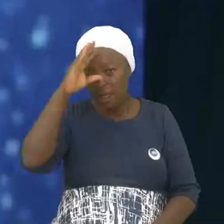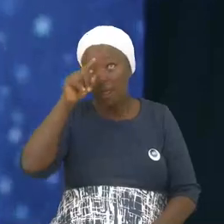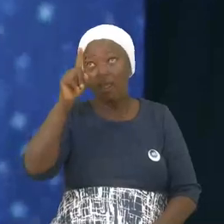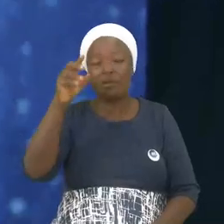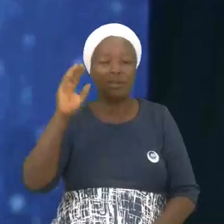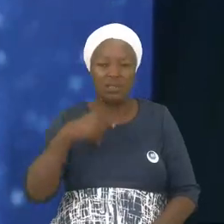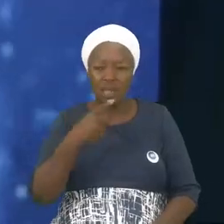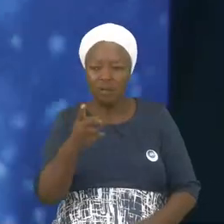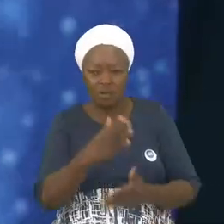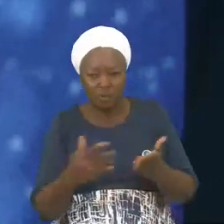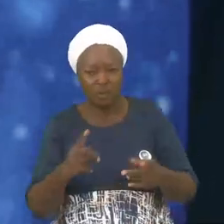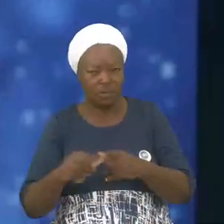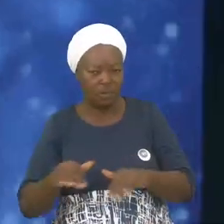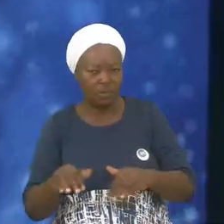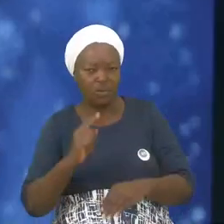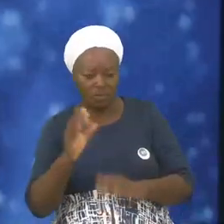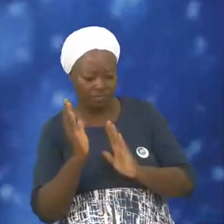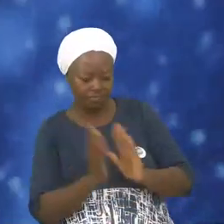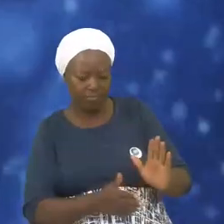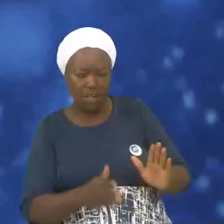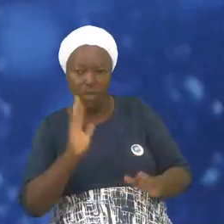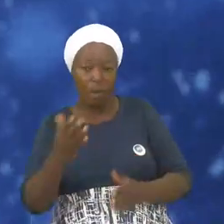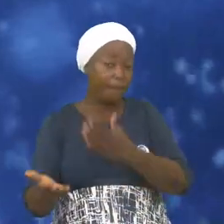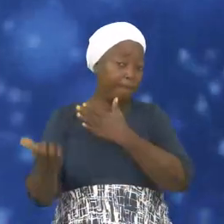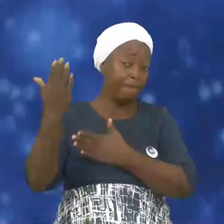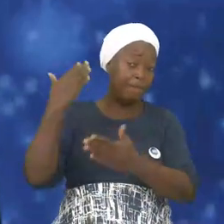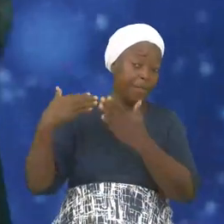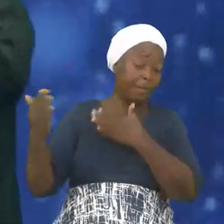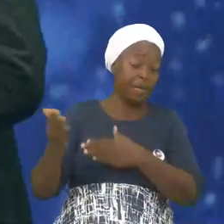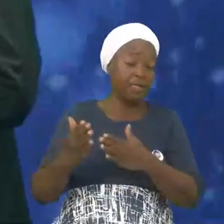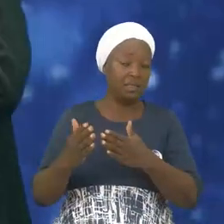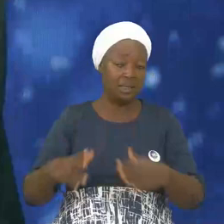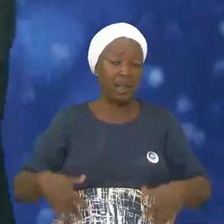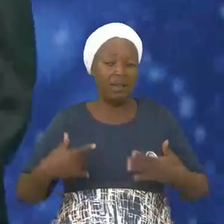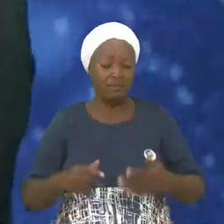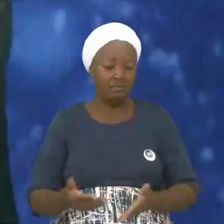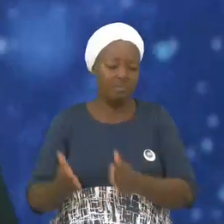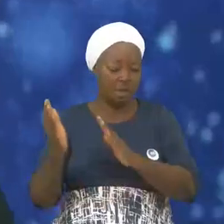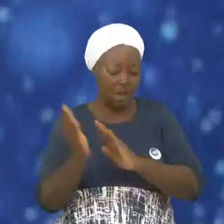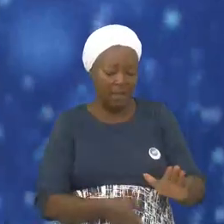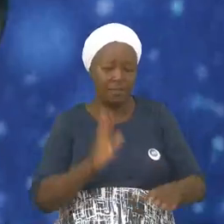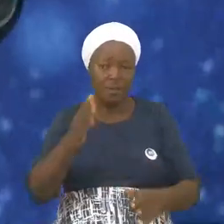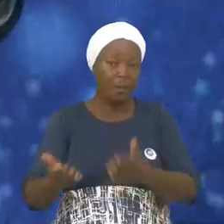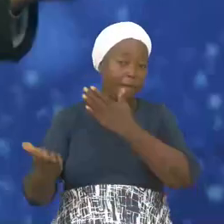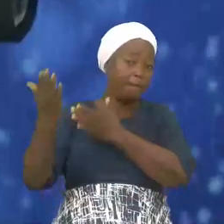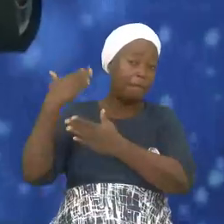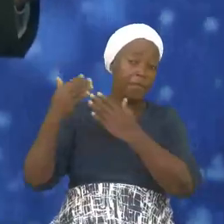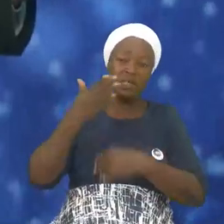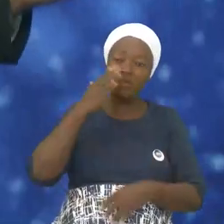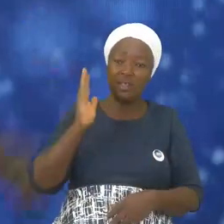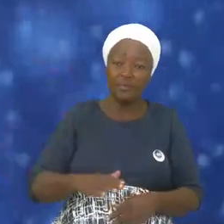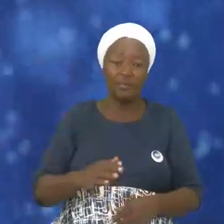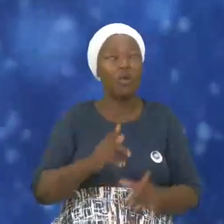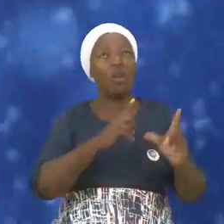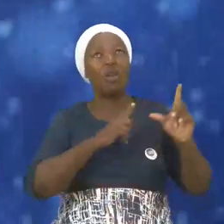sauveur. Il te dira quelque chose à faire. Tu dois abandonner ta vie passée. Tu